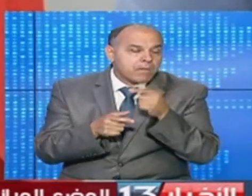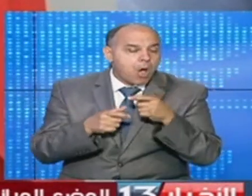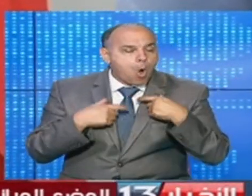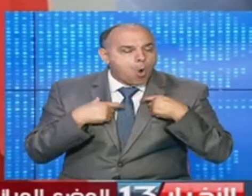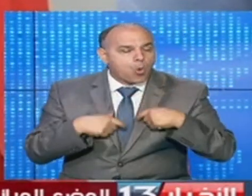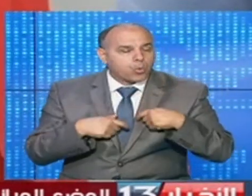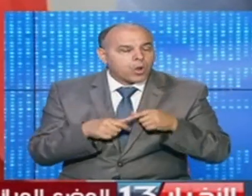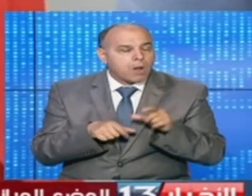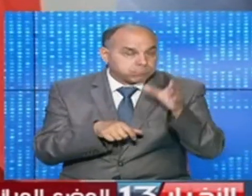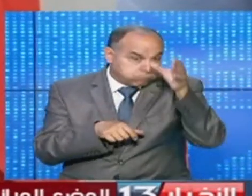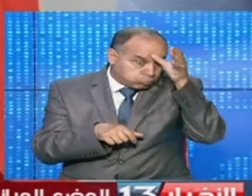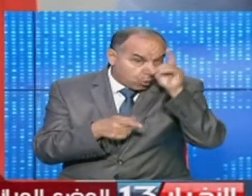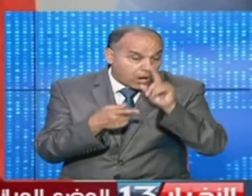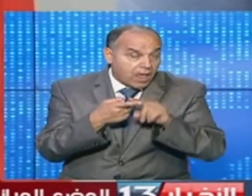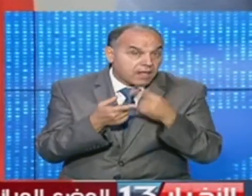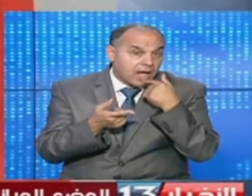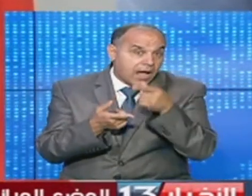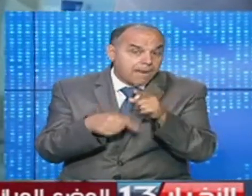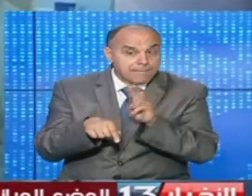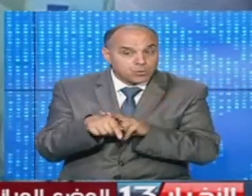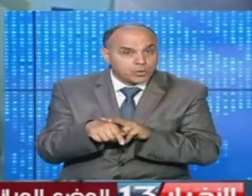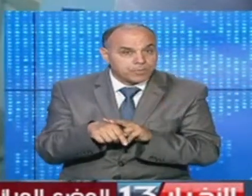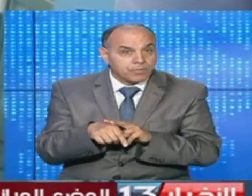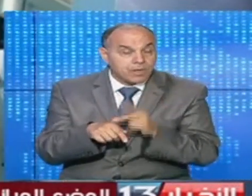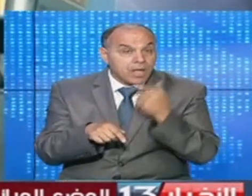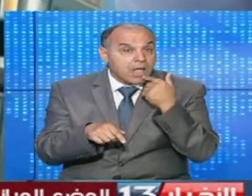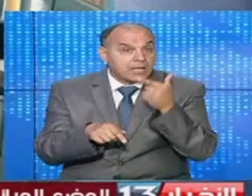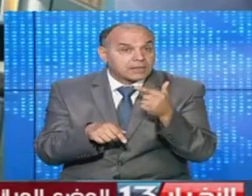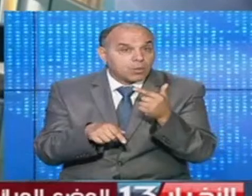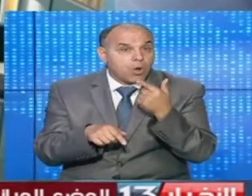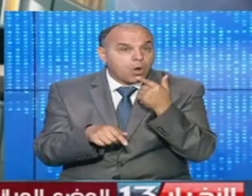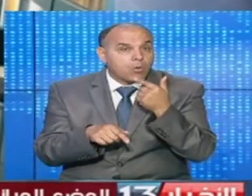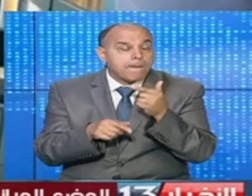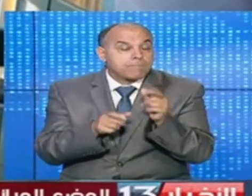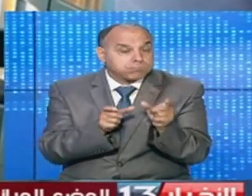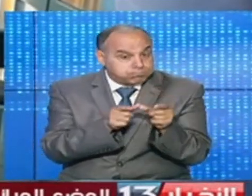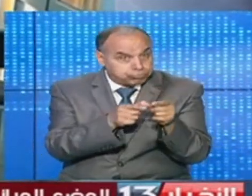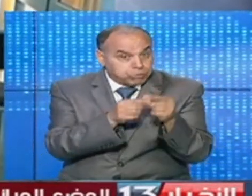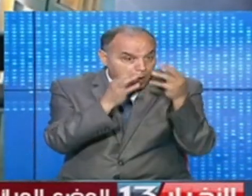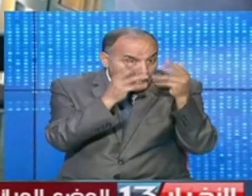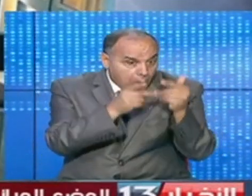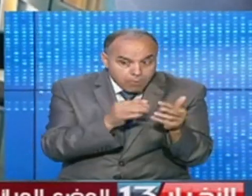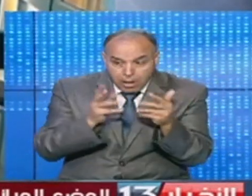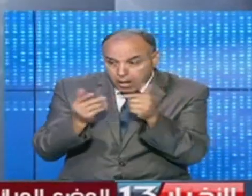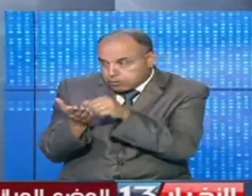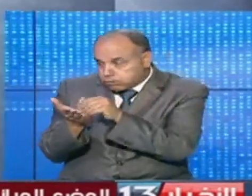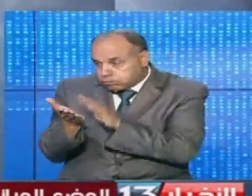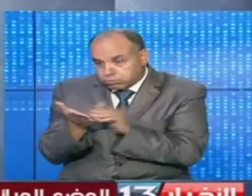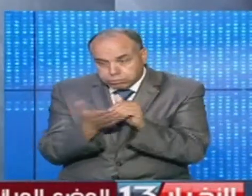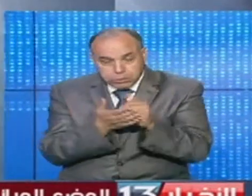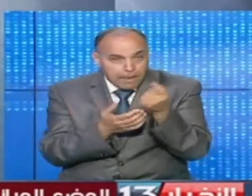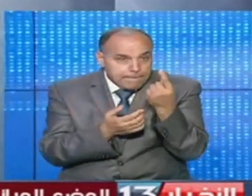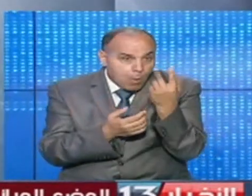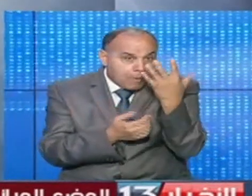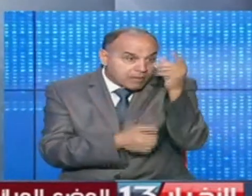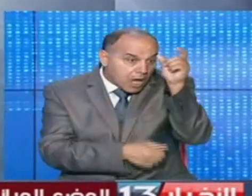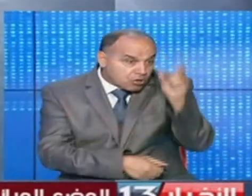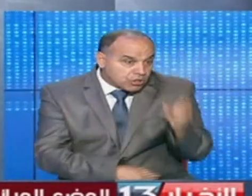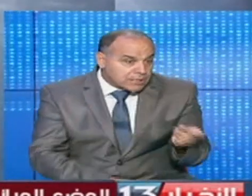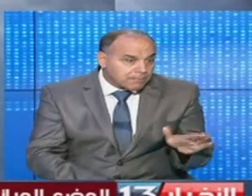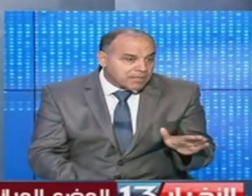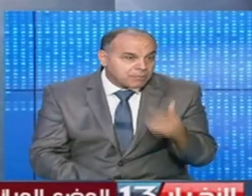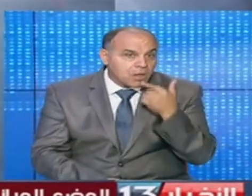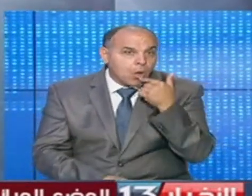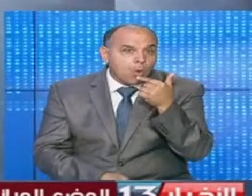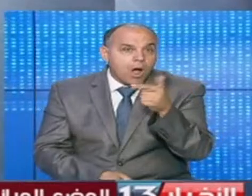اللجنه العلميه امان الله قوه ان تنقل جزء منه الارقام التي سجلت مائه وخمسه حاله وفاه